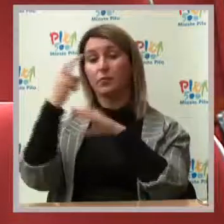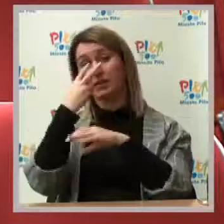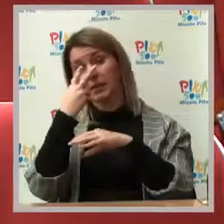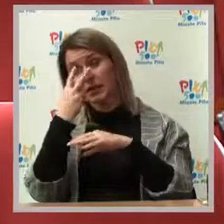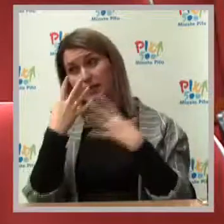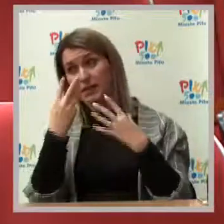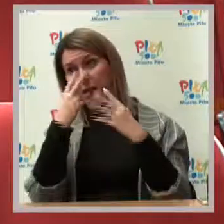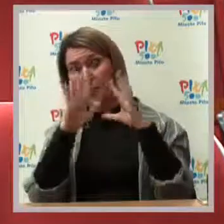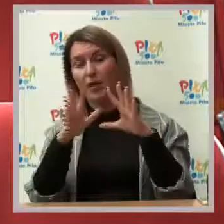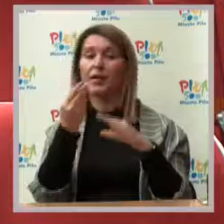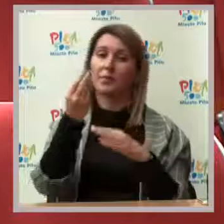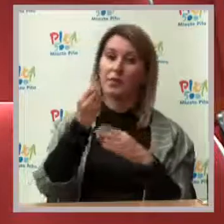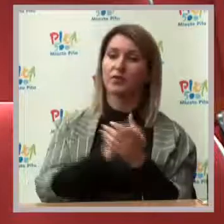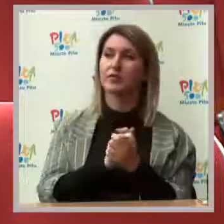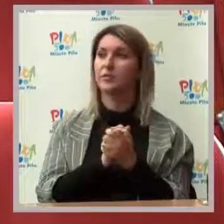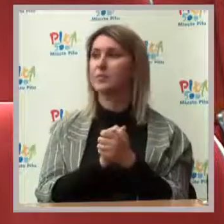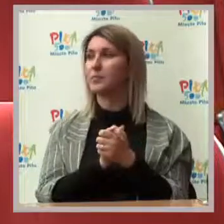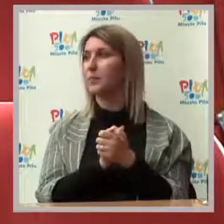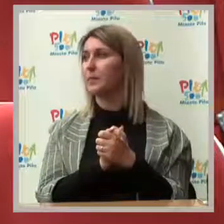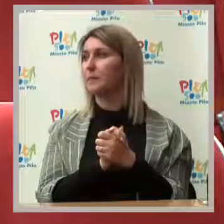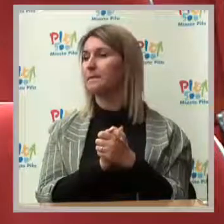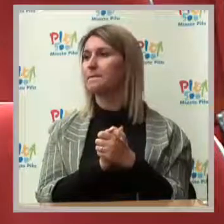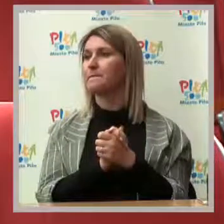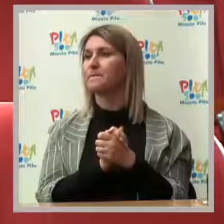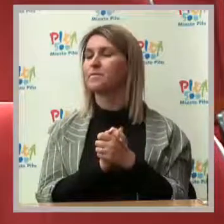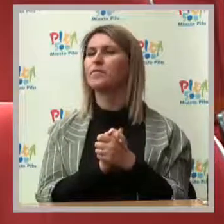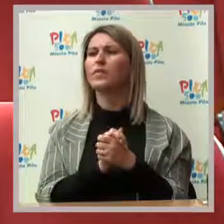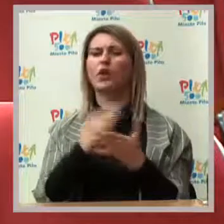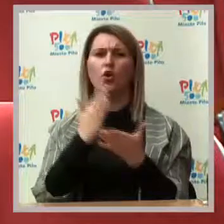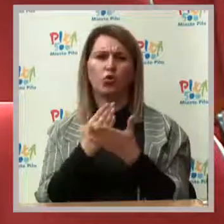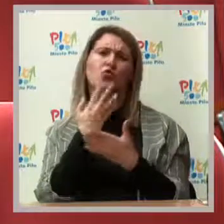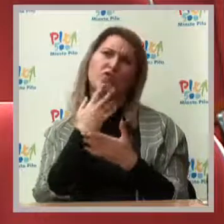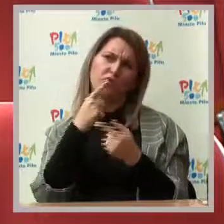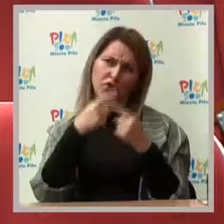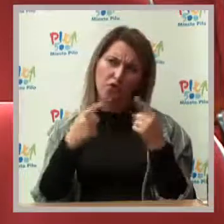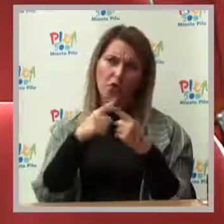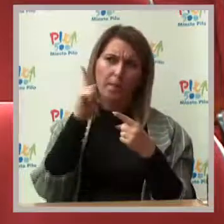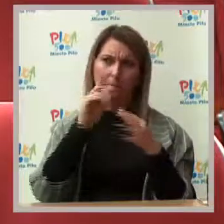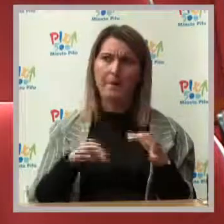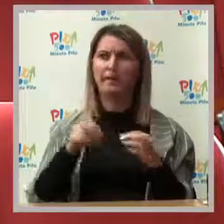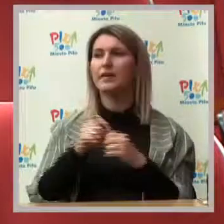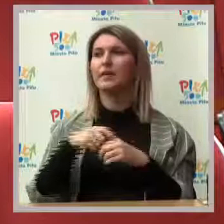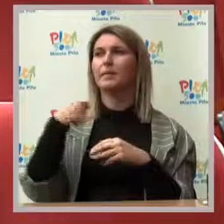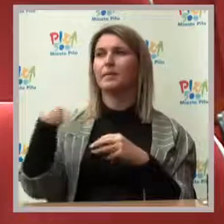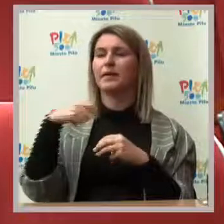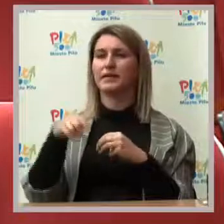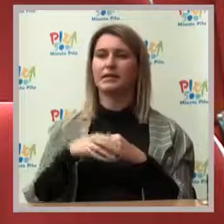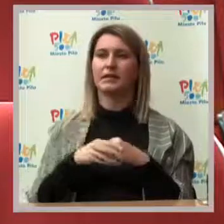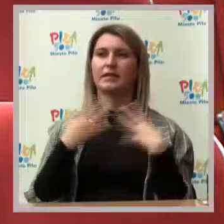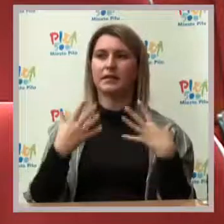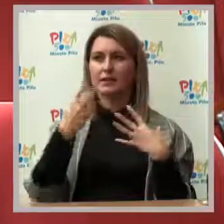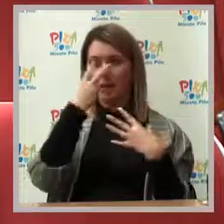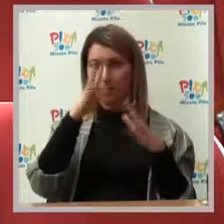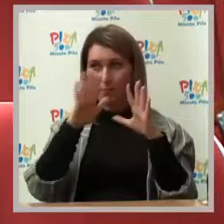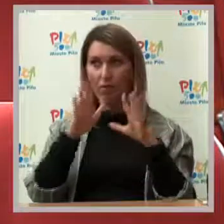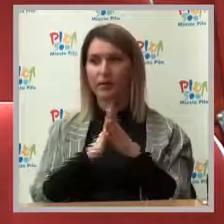wartościach globalnych, o których również dzisiaj była mowa podczas prezentacji pana prezydenta, i szczegółowo przedstawić państwu założenia